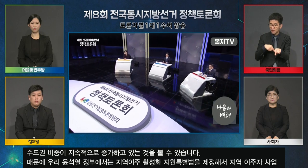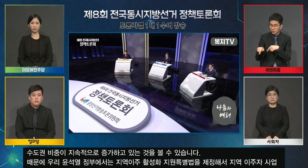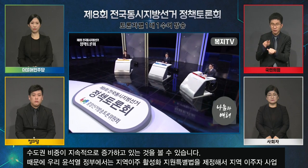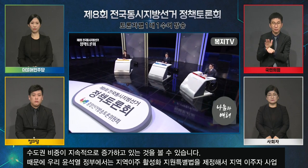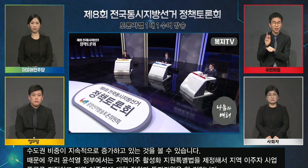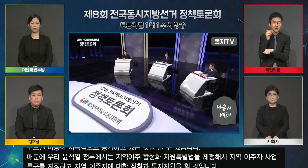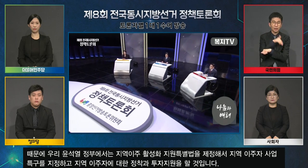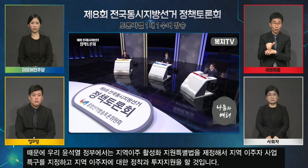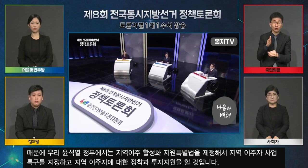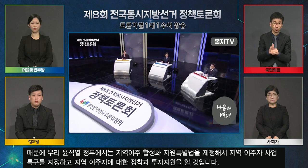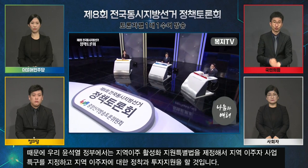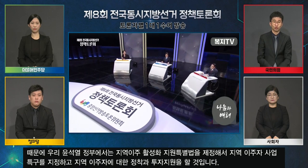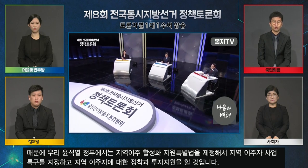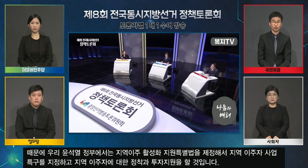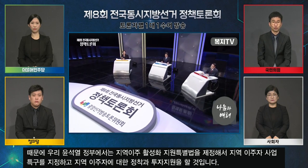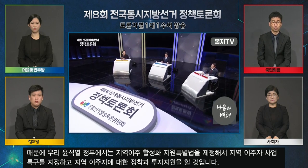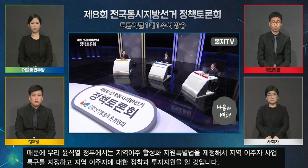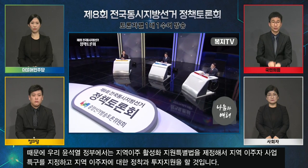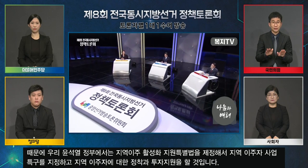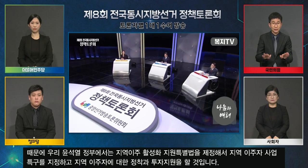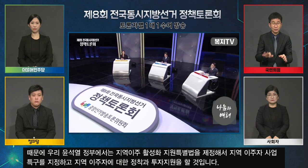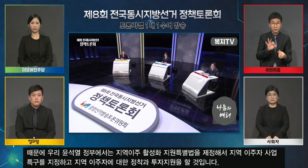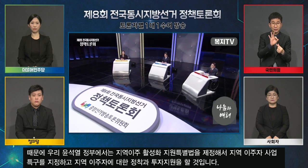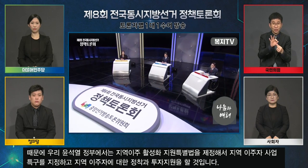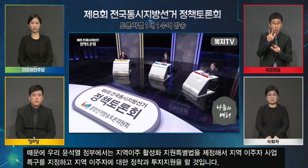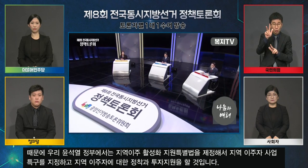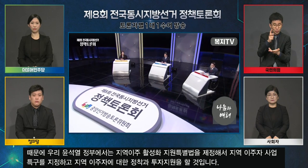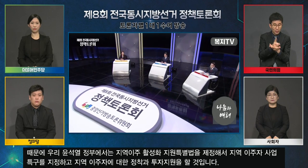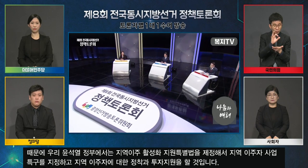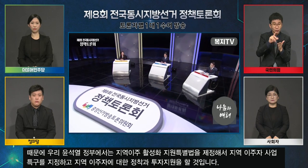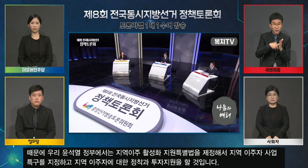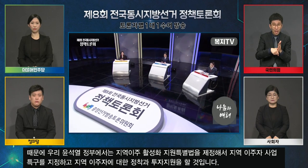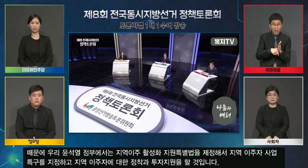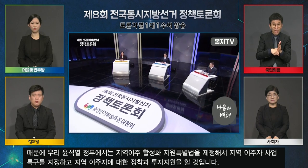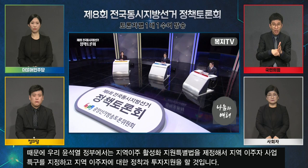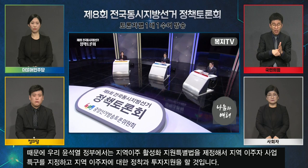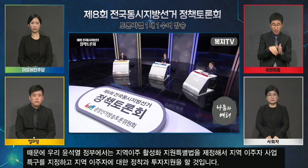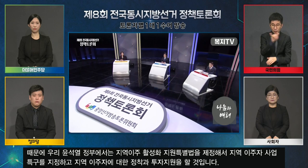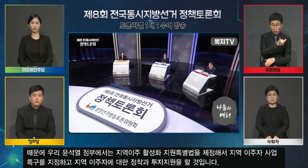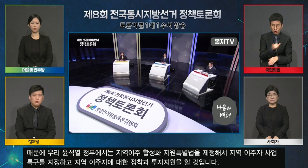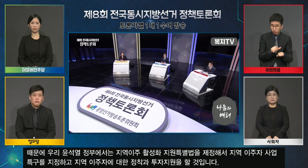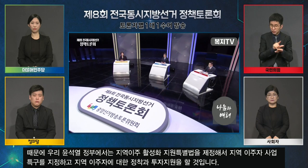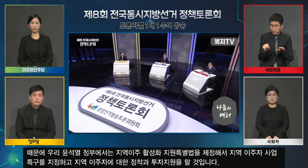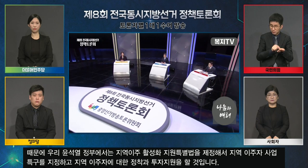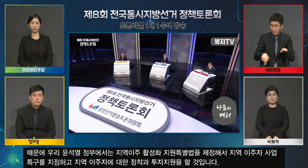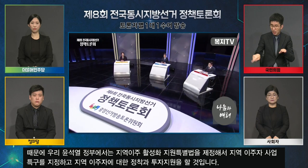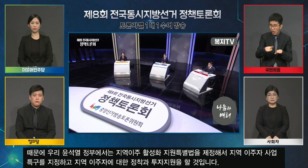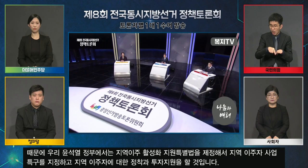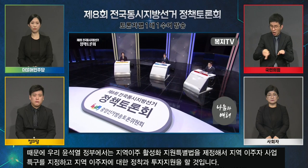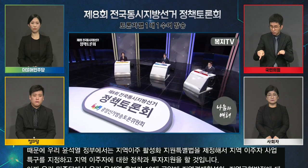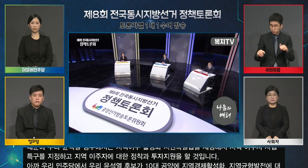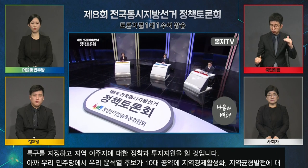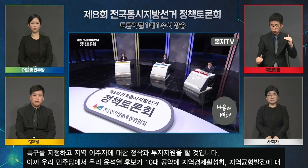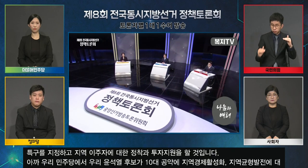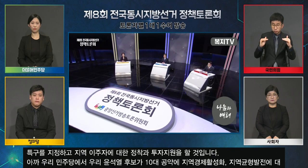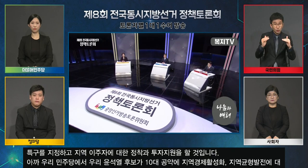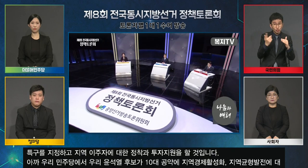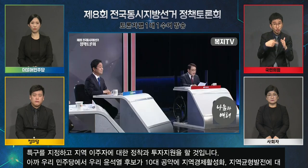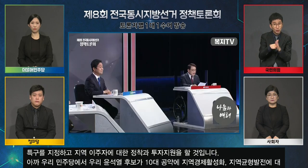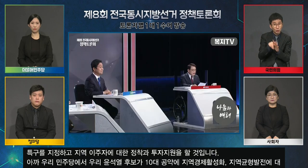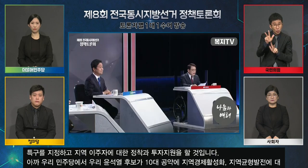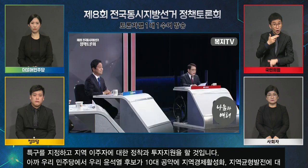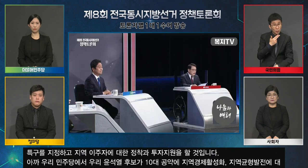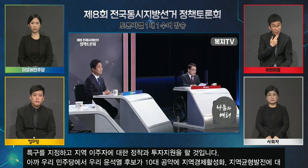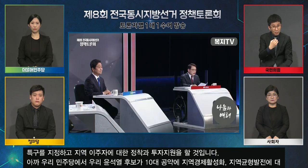우리 윤석열 후보가 10대 공약에 지역경제 활성화, 지역균형 발전에 대해서 공약이 없다고 했지만 잘 알아보시기 바랍니다. 그거는 틀린